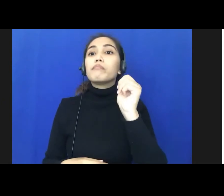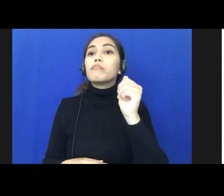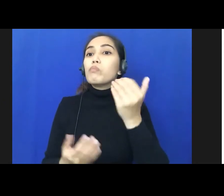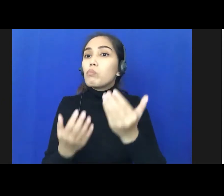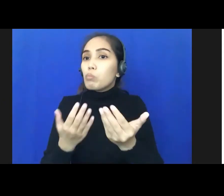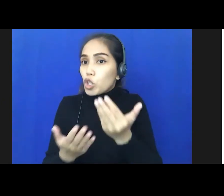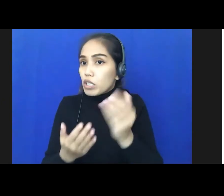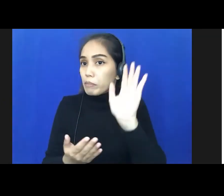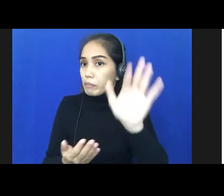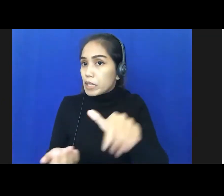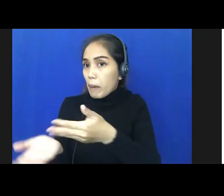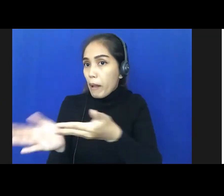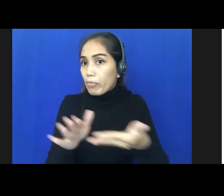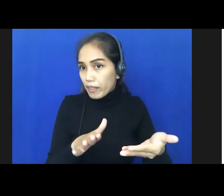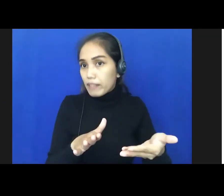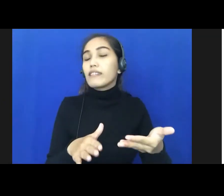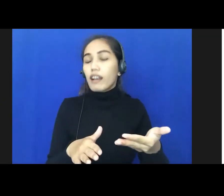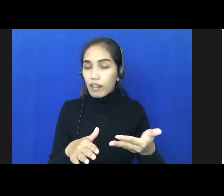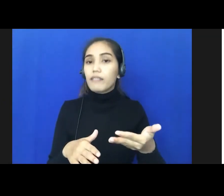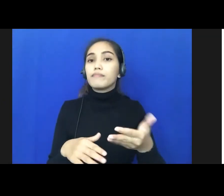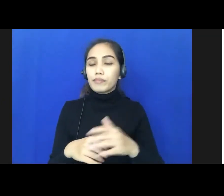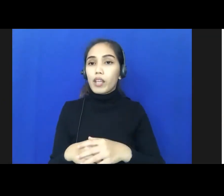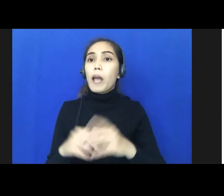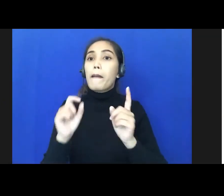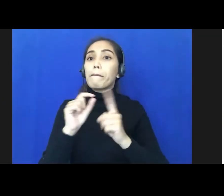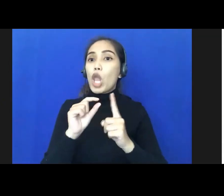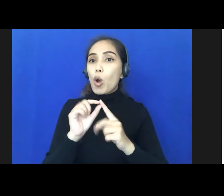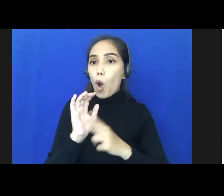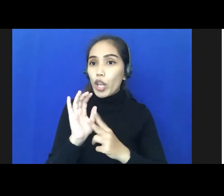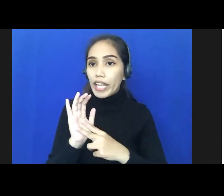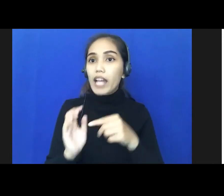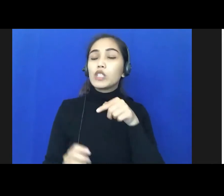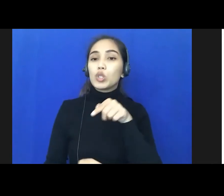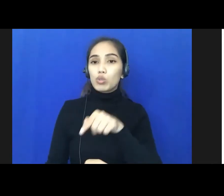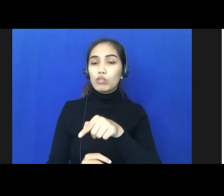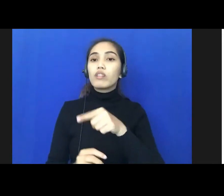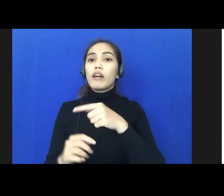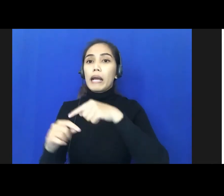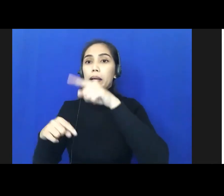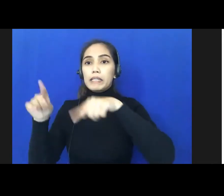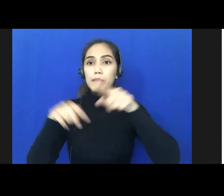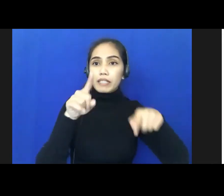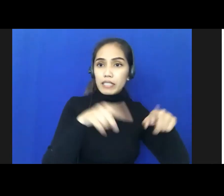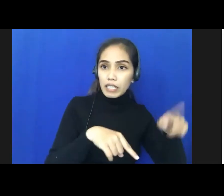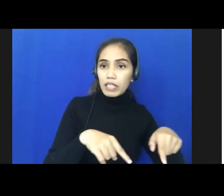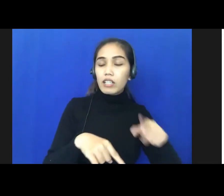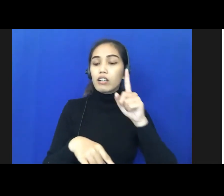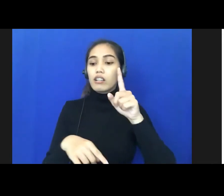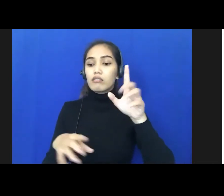Faktor penyebab meningkatnya kejadian pneumonia mencakup karakteristik masing-masing anak, perilaku pengasuhan, dan